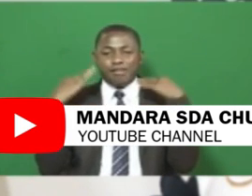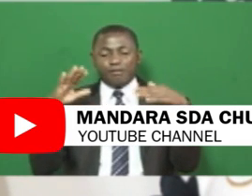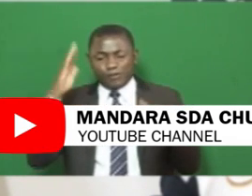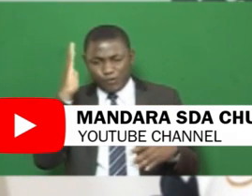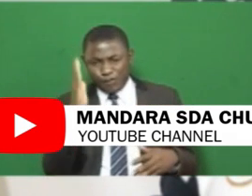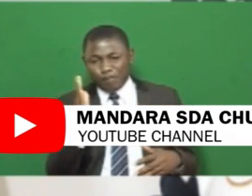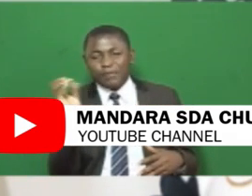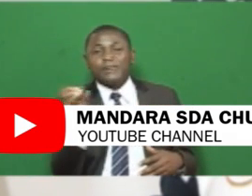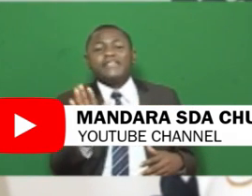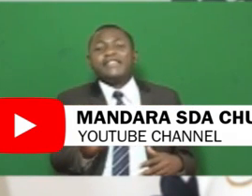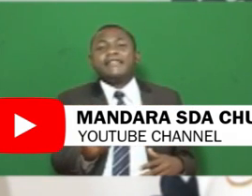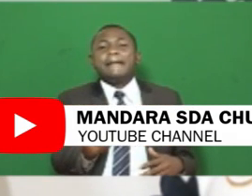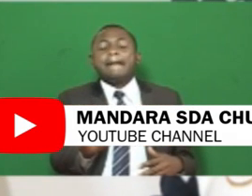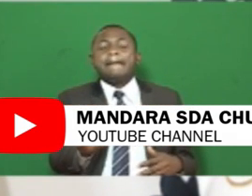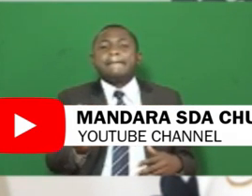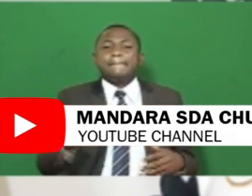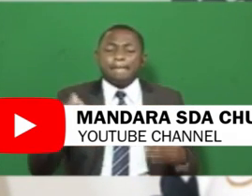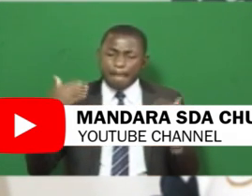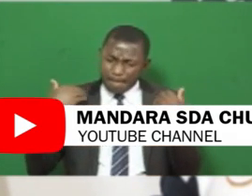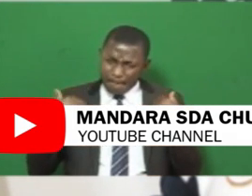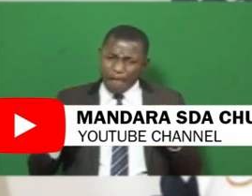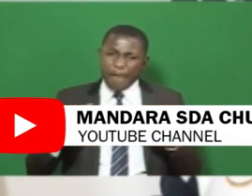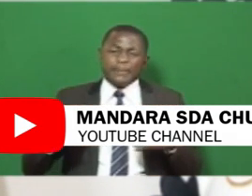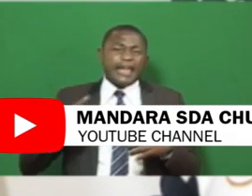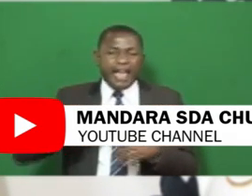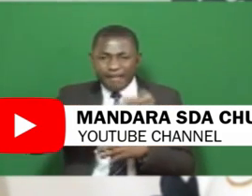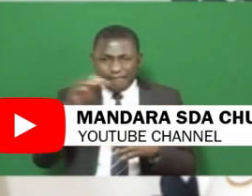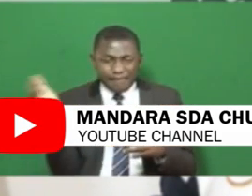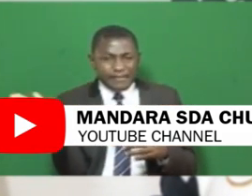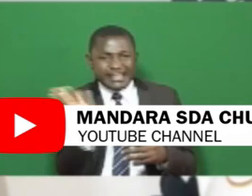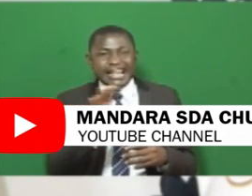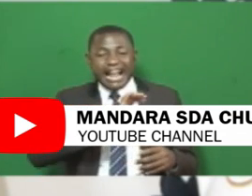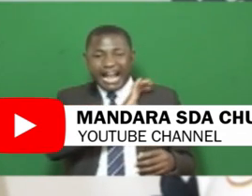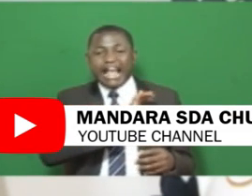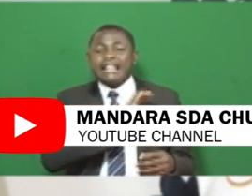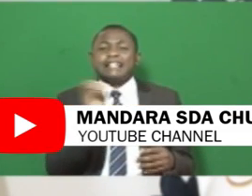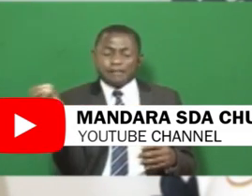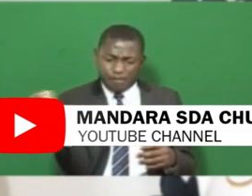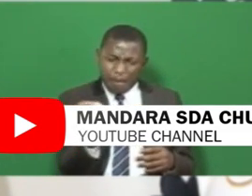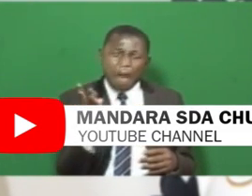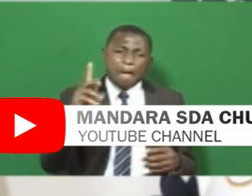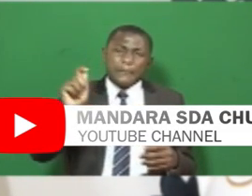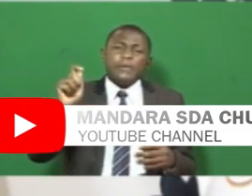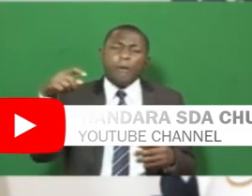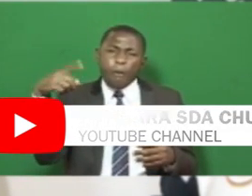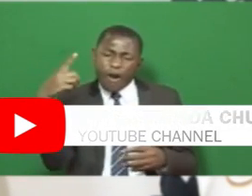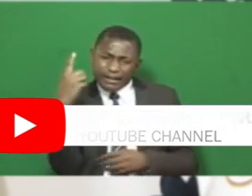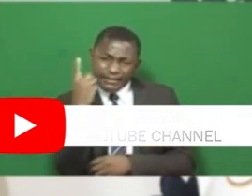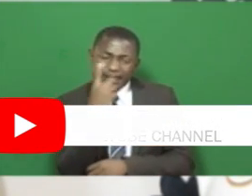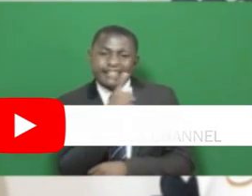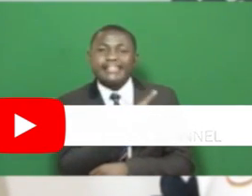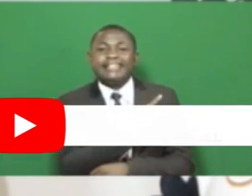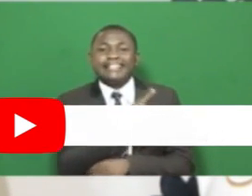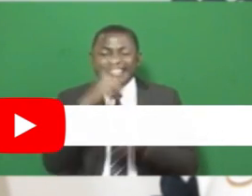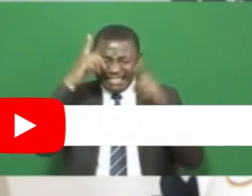anonzi pakusikwa kwake he was perfect. Okay. Pamaumbirwo ake nepaunu wake. Kusvikira